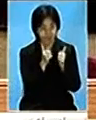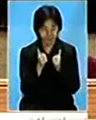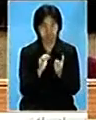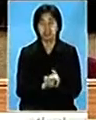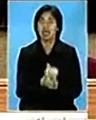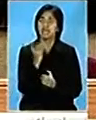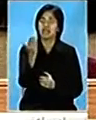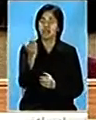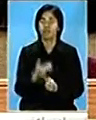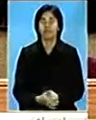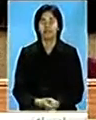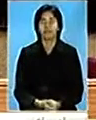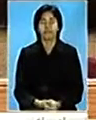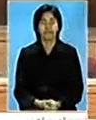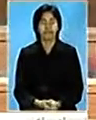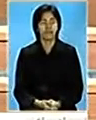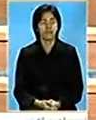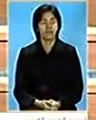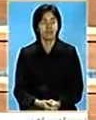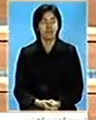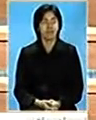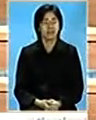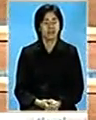ท่านวัชระเพชรทองฮะ